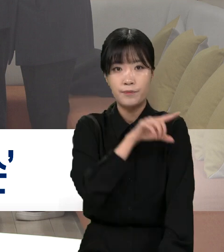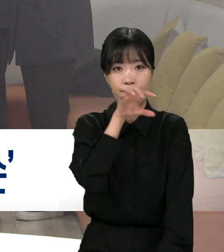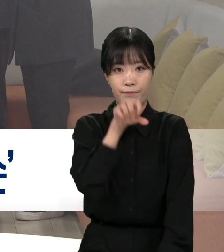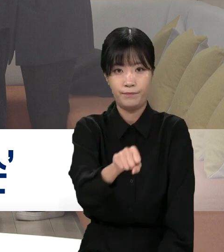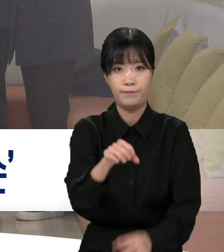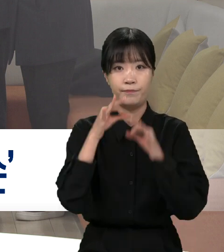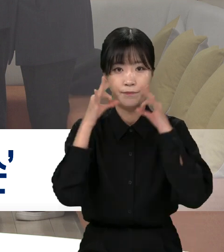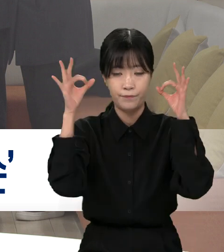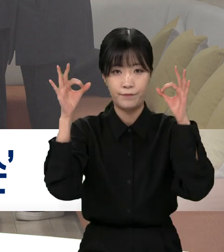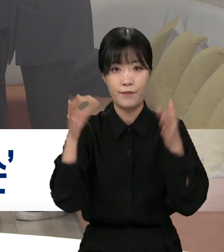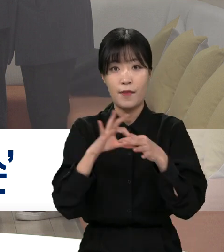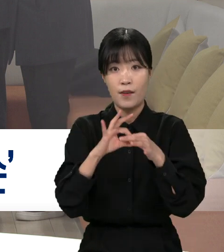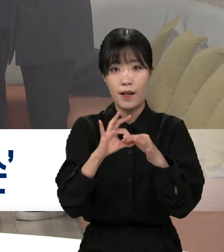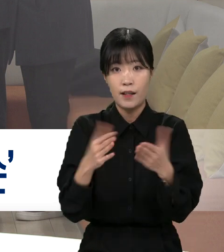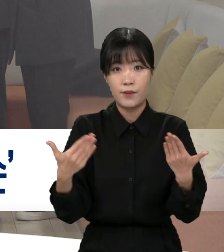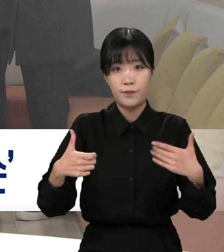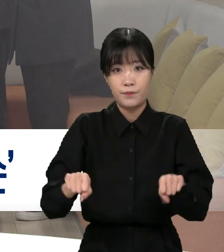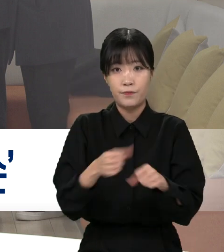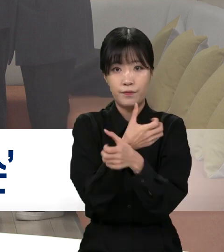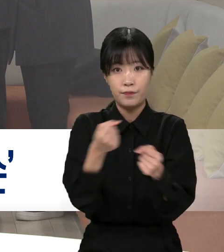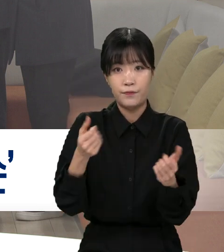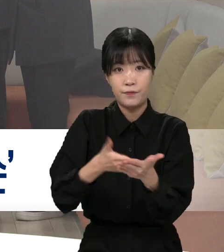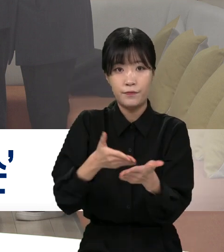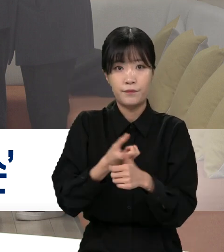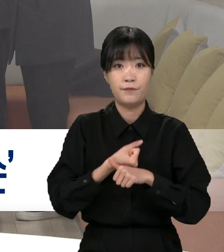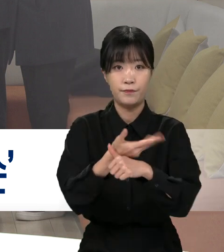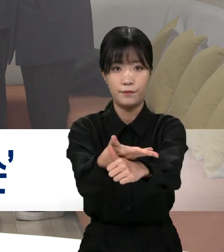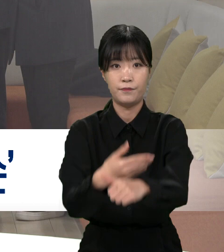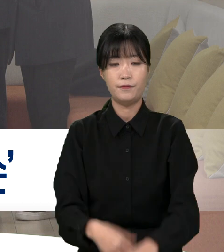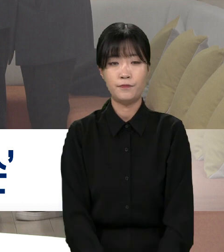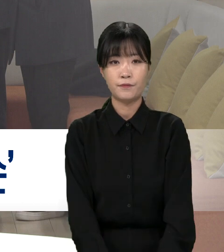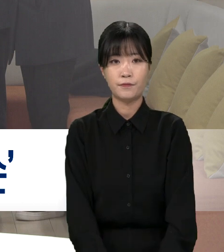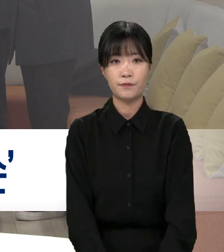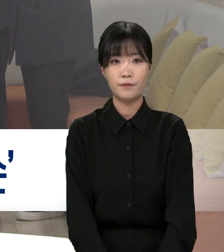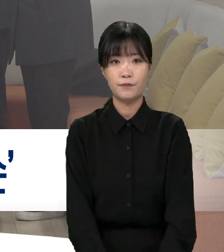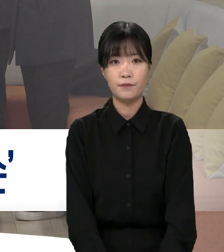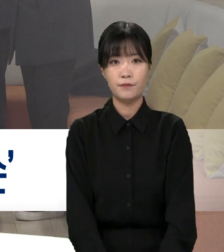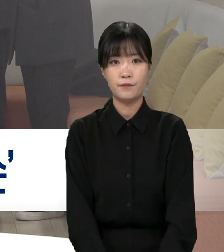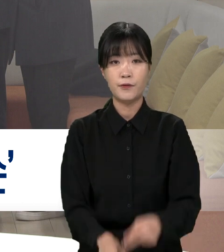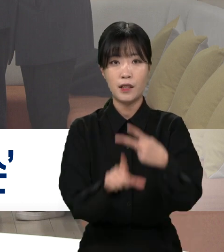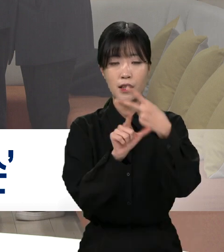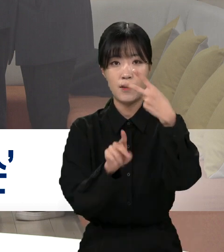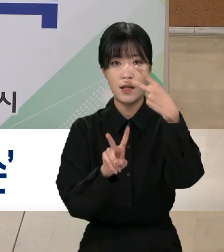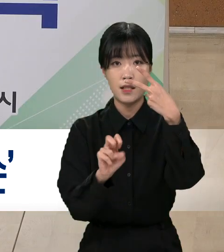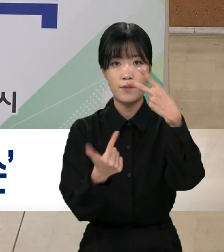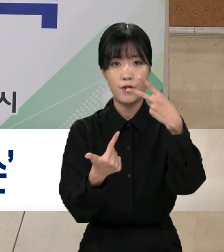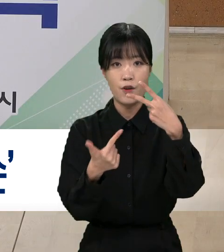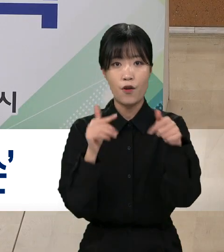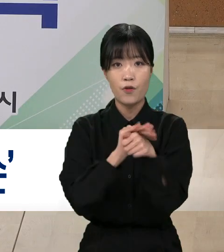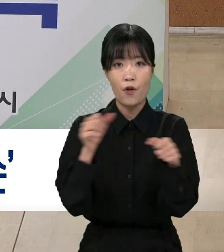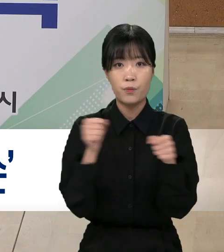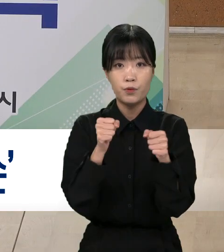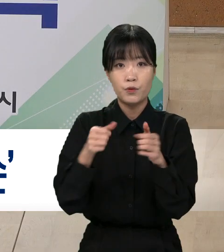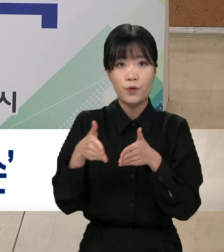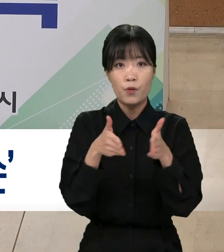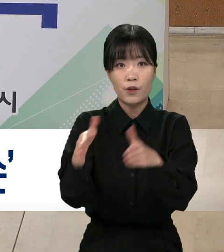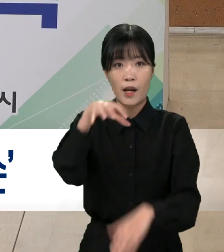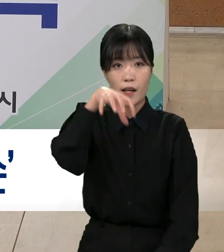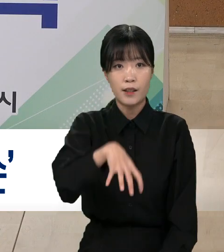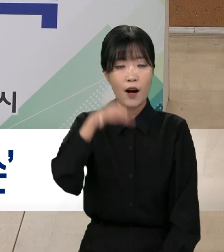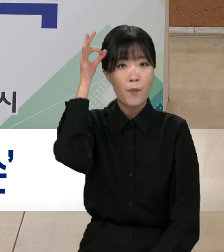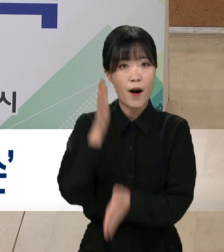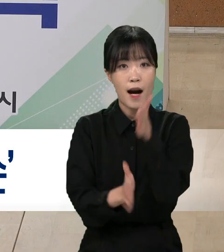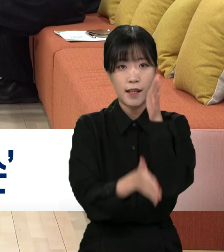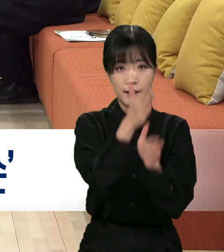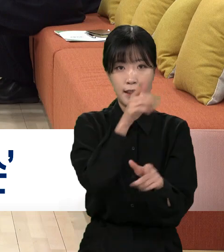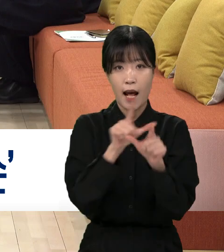선점에 총력을 다 하는데요 이와 관련한 업무 협약 소식 전해드립니다 26일